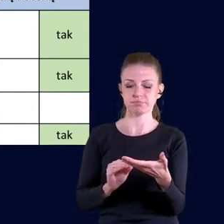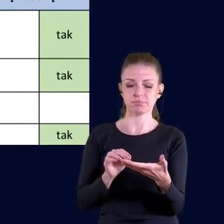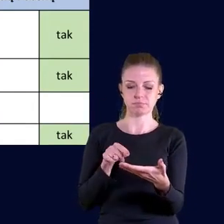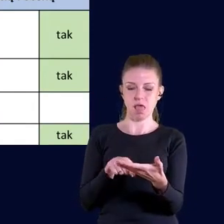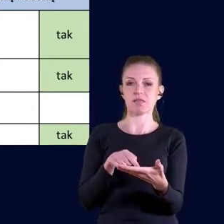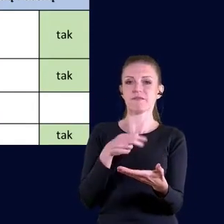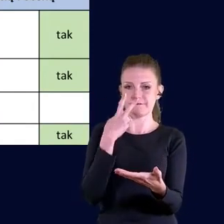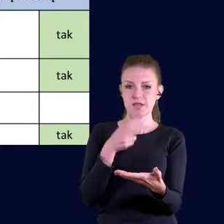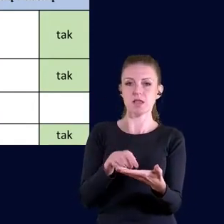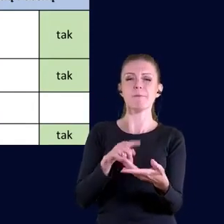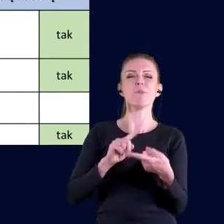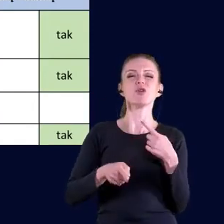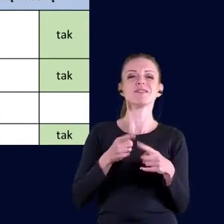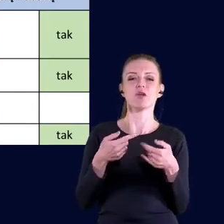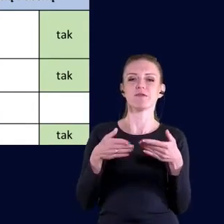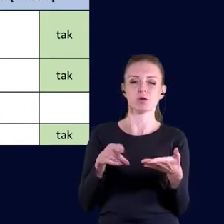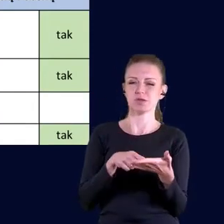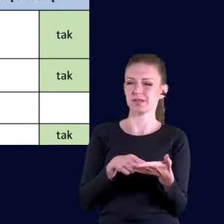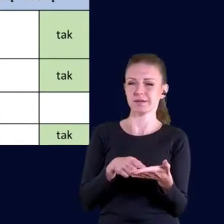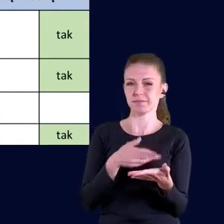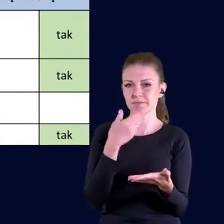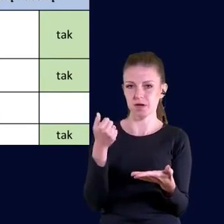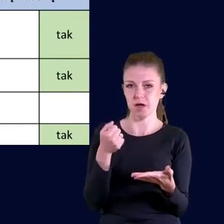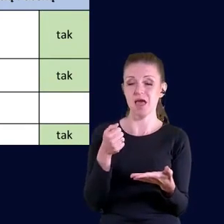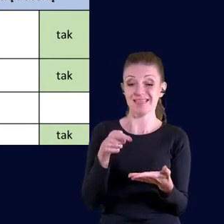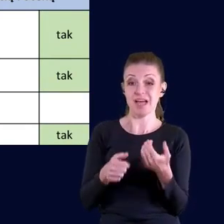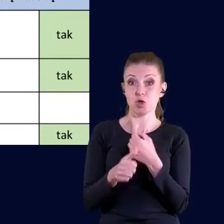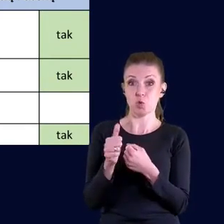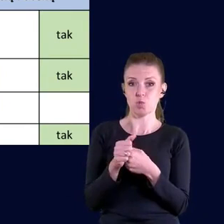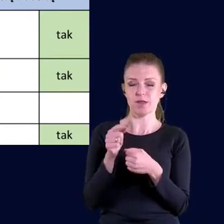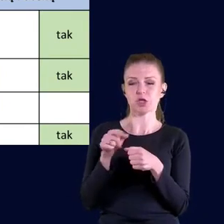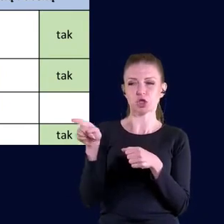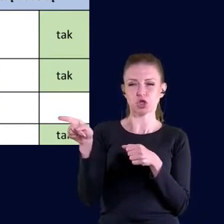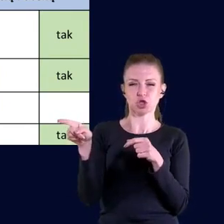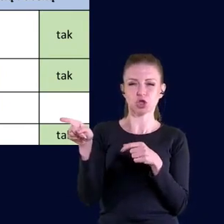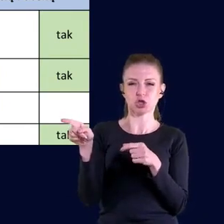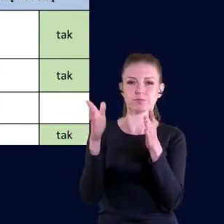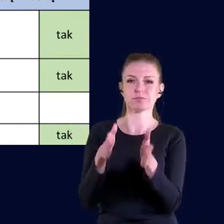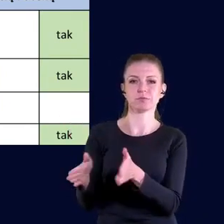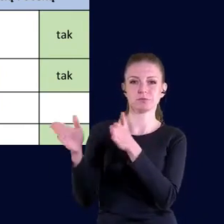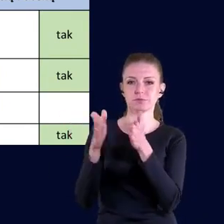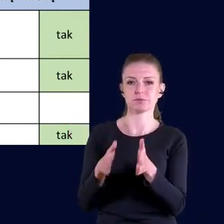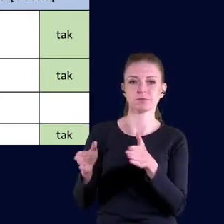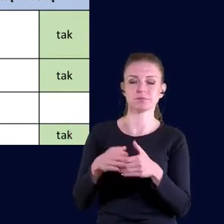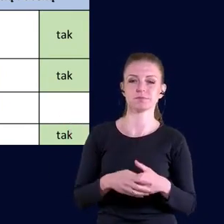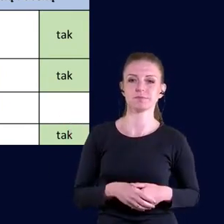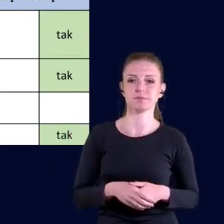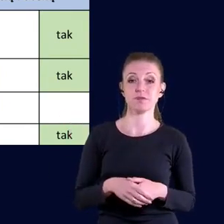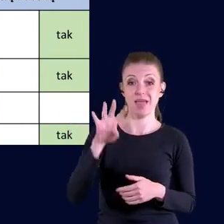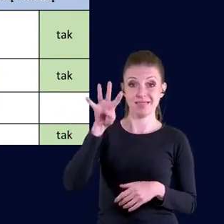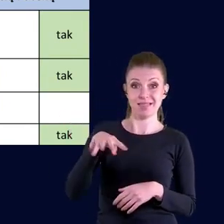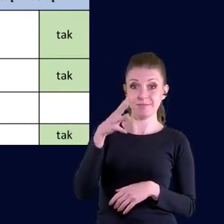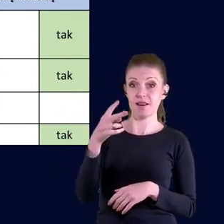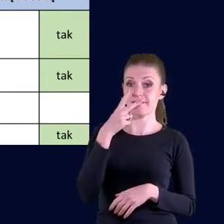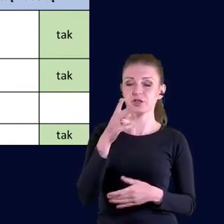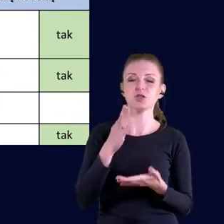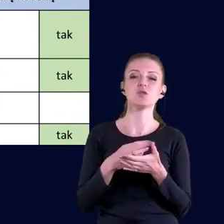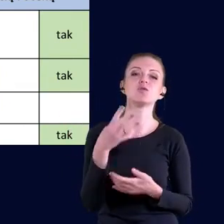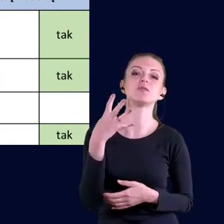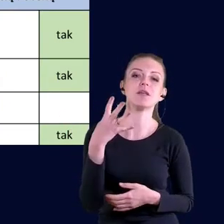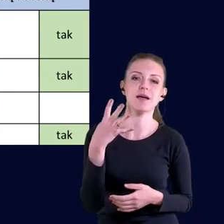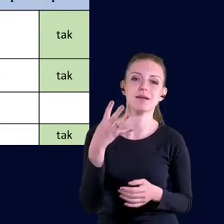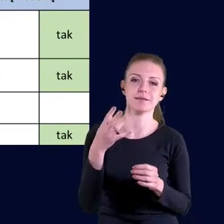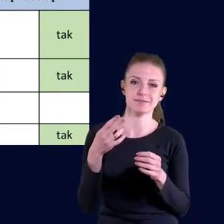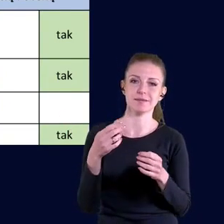otwartej nauki takie dokumenty są przygotowywane na naszych uczelniach dlatego w tabeli którą państwo widzą są ujęte tylko cztery